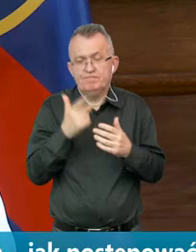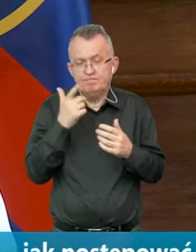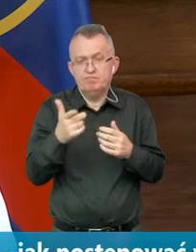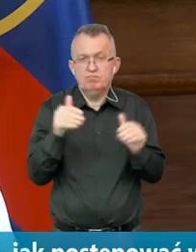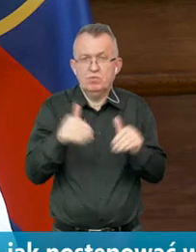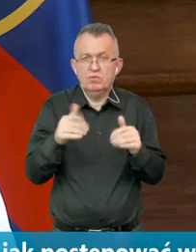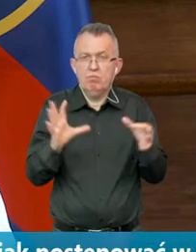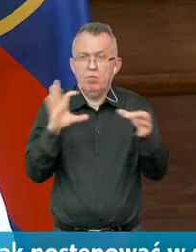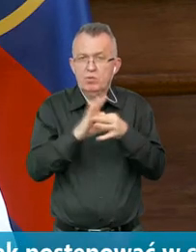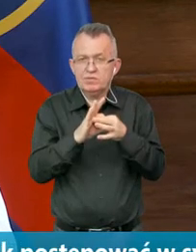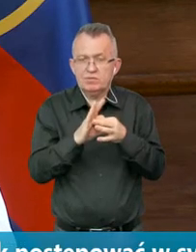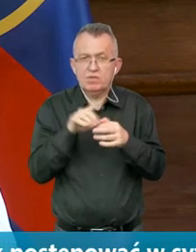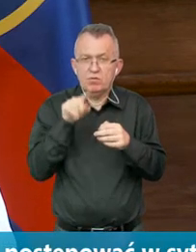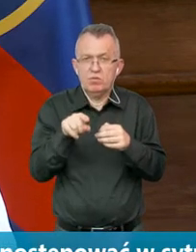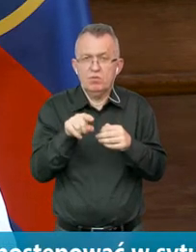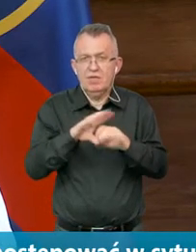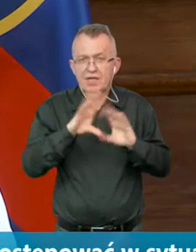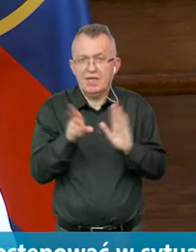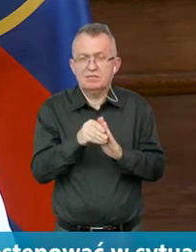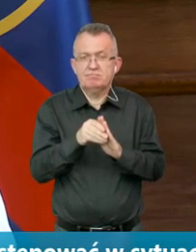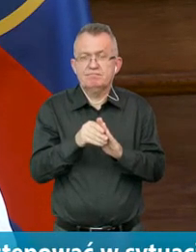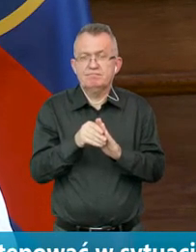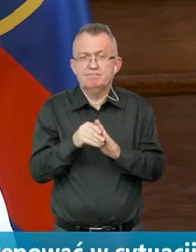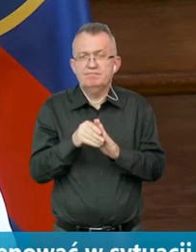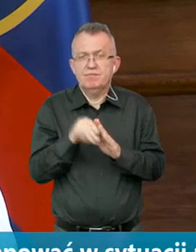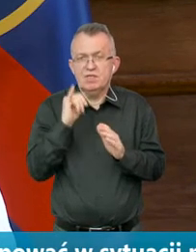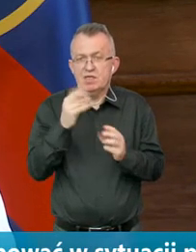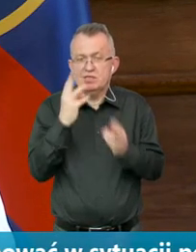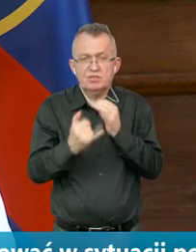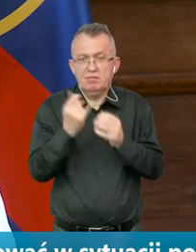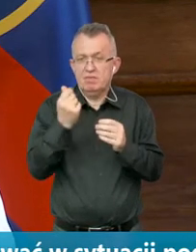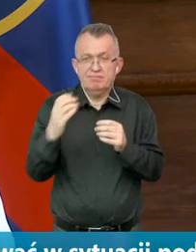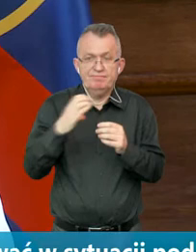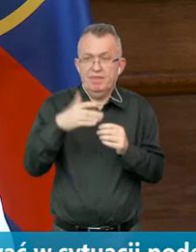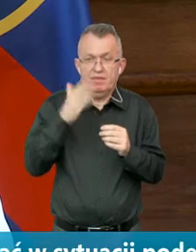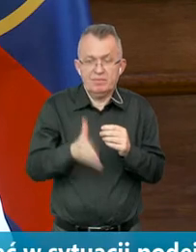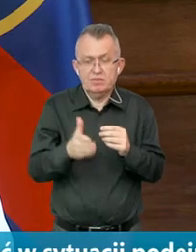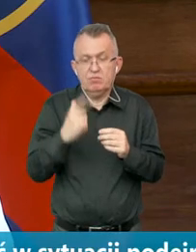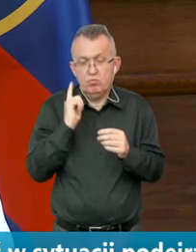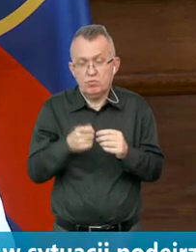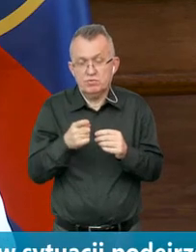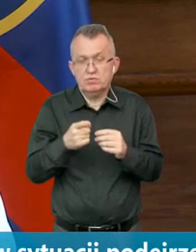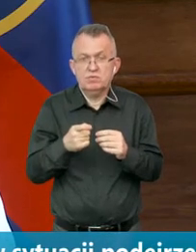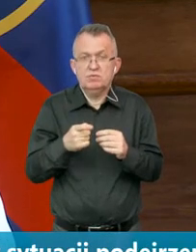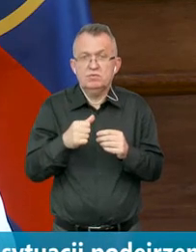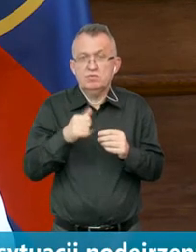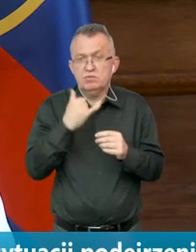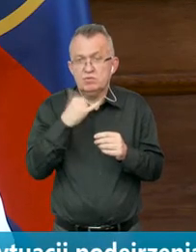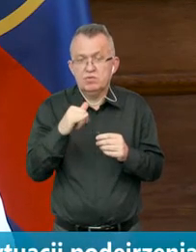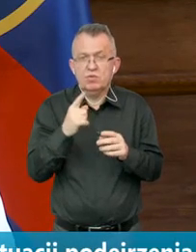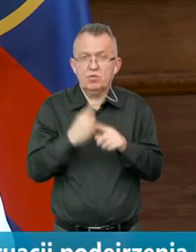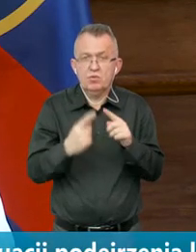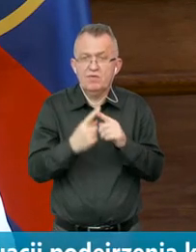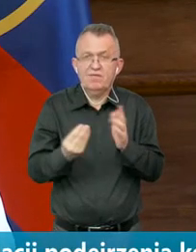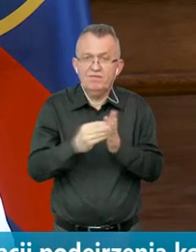może połączymy to w jakąś spójną całość. Jeżeli nie będzie finansowania, będziemy też zmuszeni do podjęcia przynajmniej częściowej